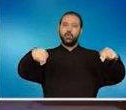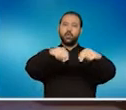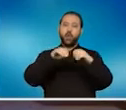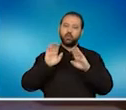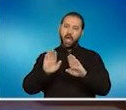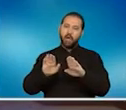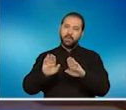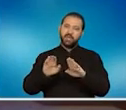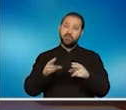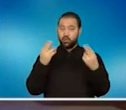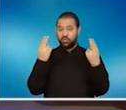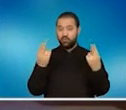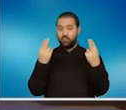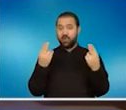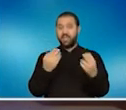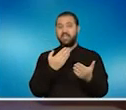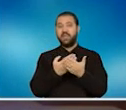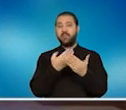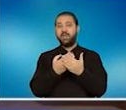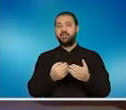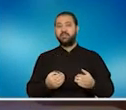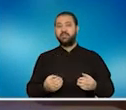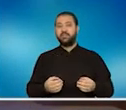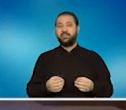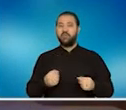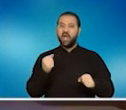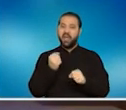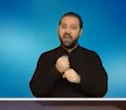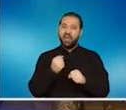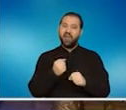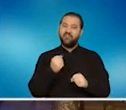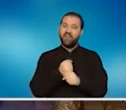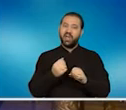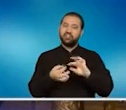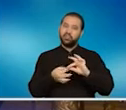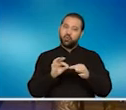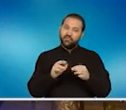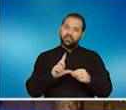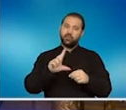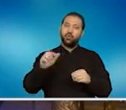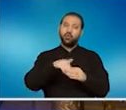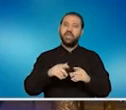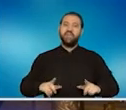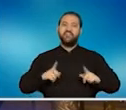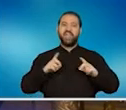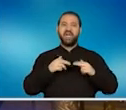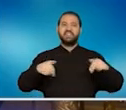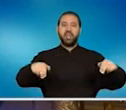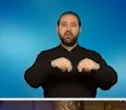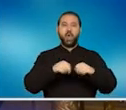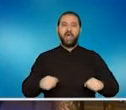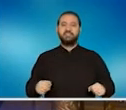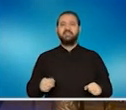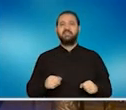ocrotitor și protector și mai ales pentru a-i urma sfatul, pentru a-i